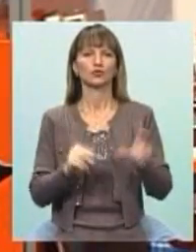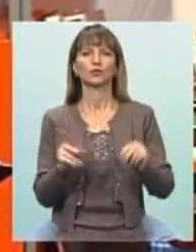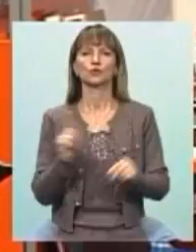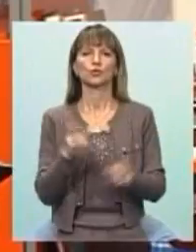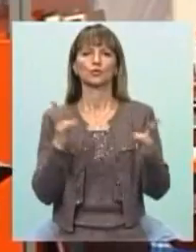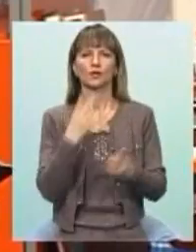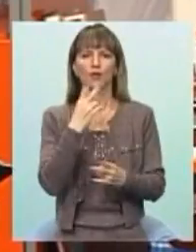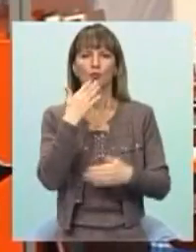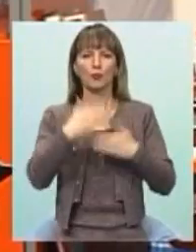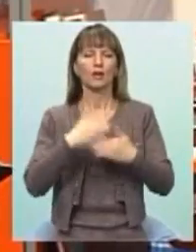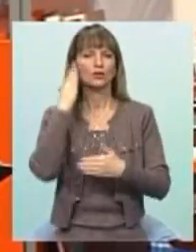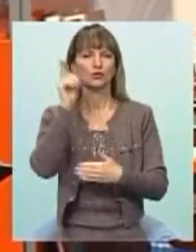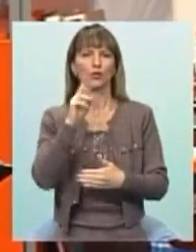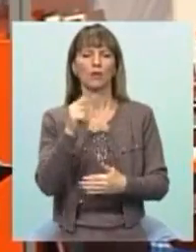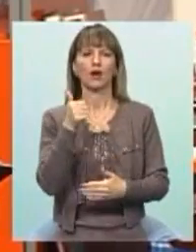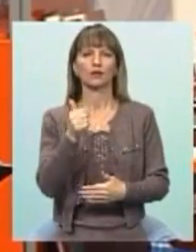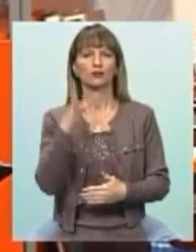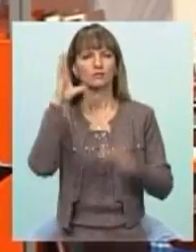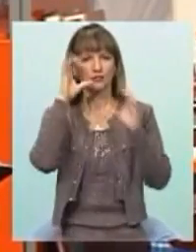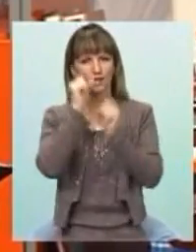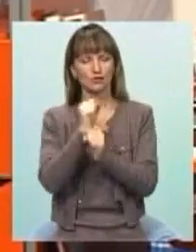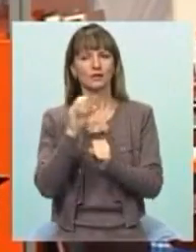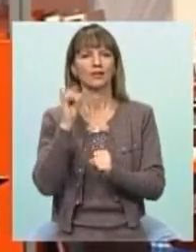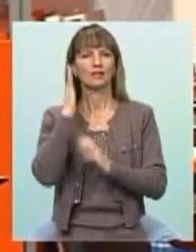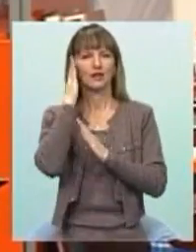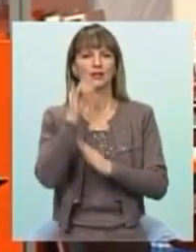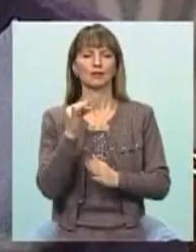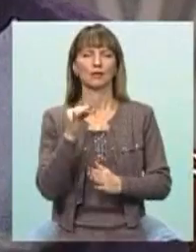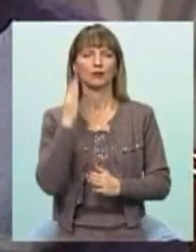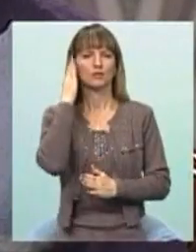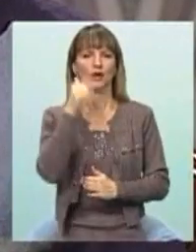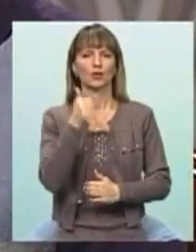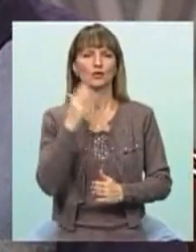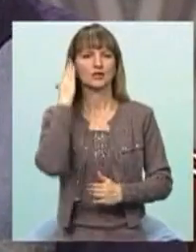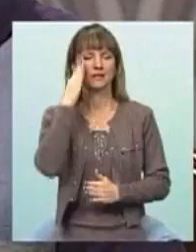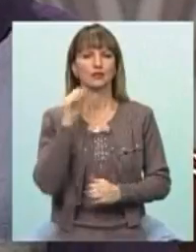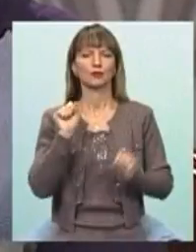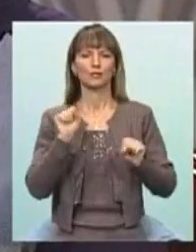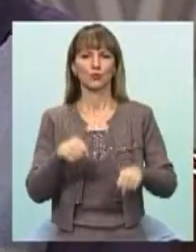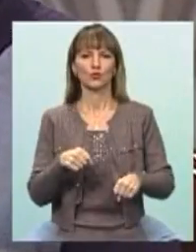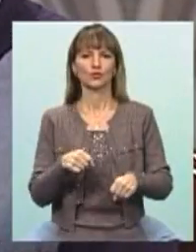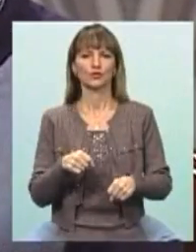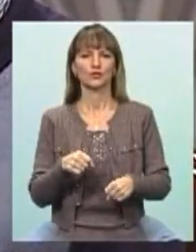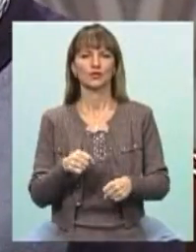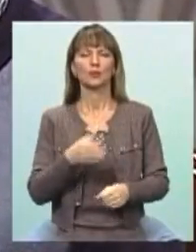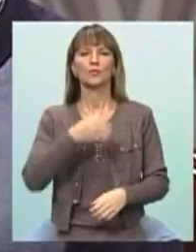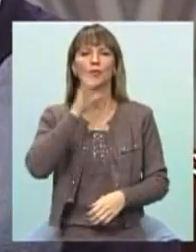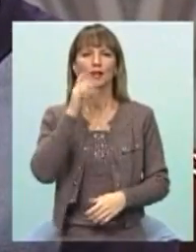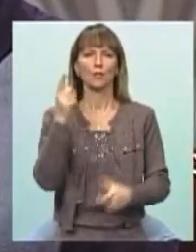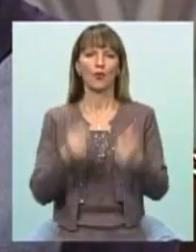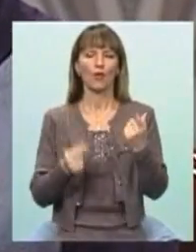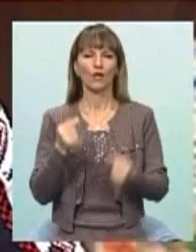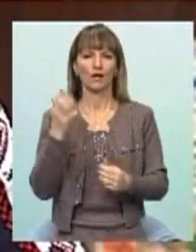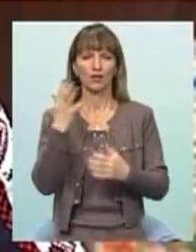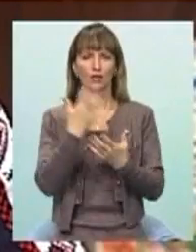робити перед сном, щоб гарно заснути та й виспатися, і тобі приснилися гарні сни? Можна попити на ніч молока,